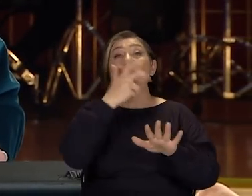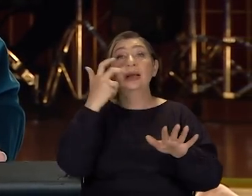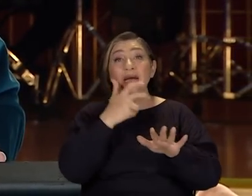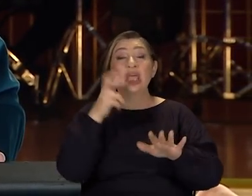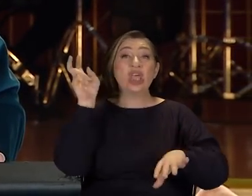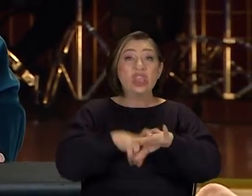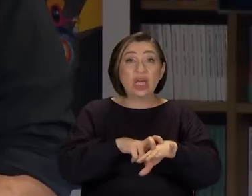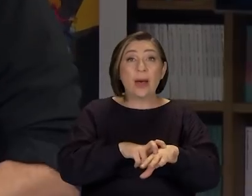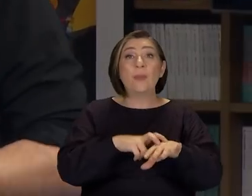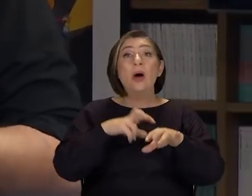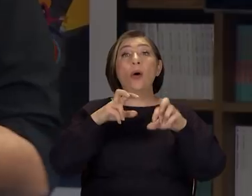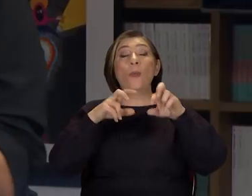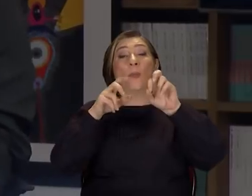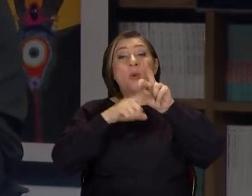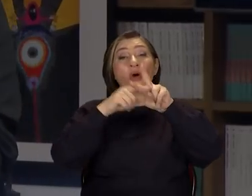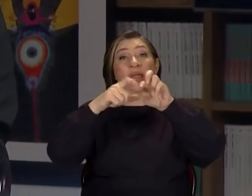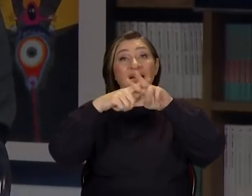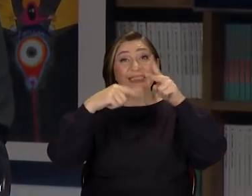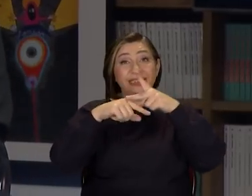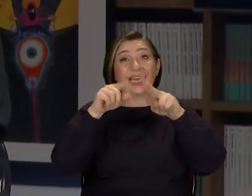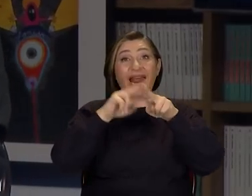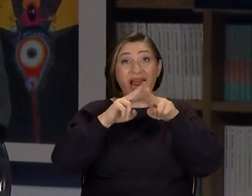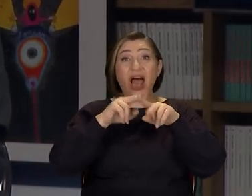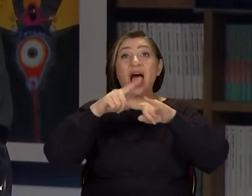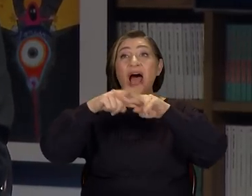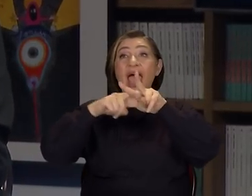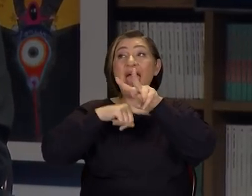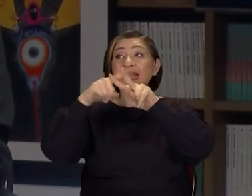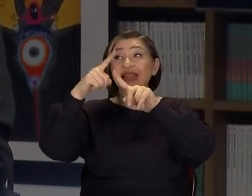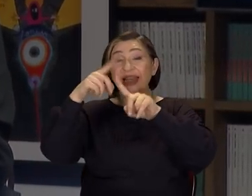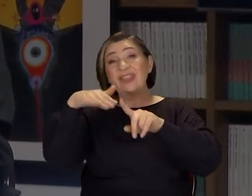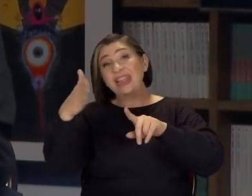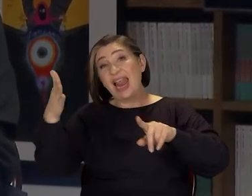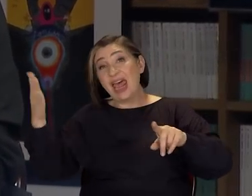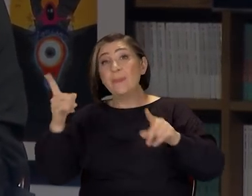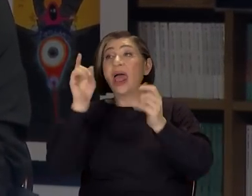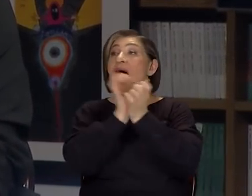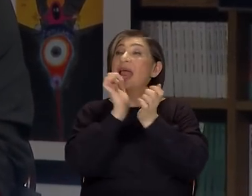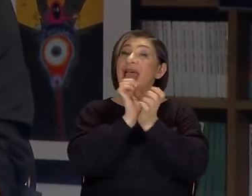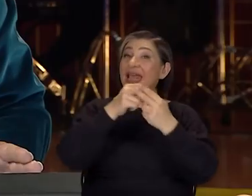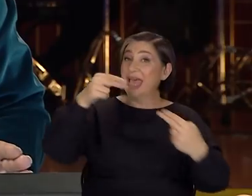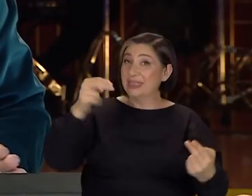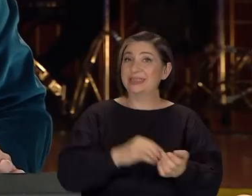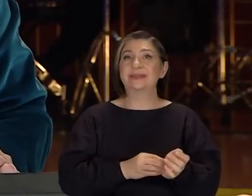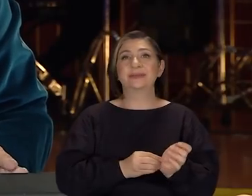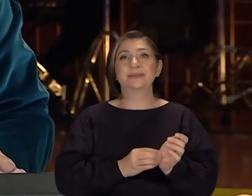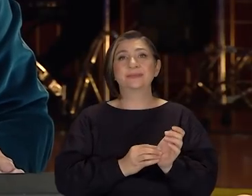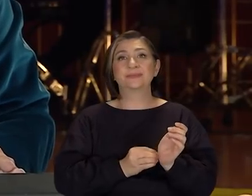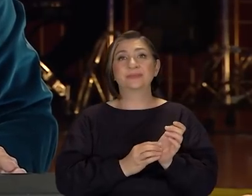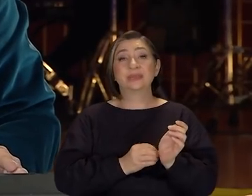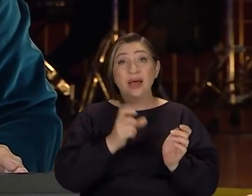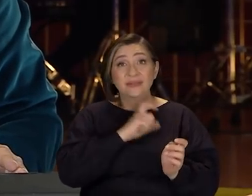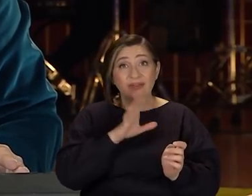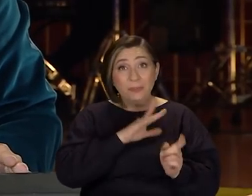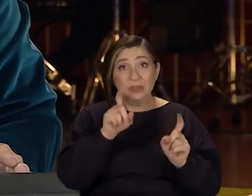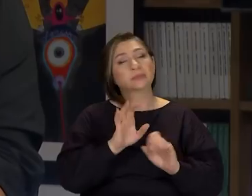Karayel, Hayati ve diğerleri bir aile hikayesi. Ya aslında hata benim... var mı